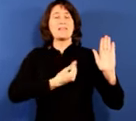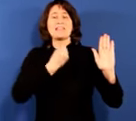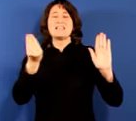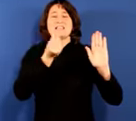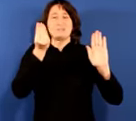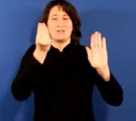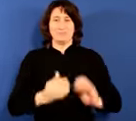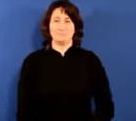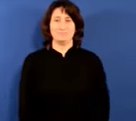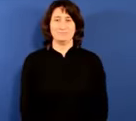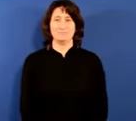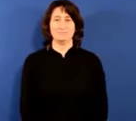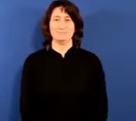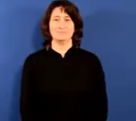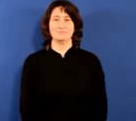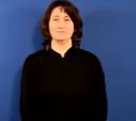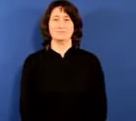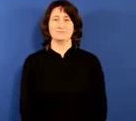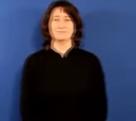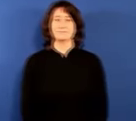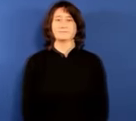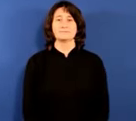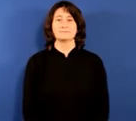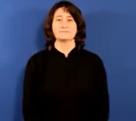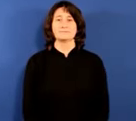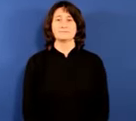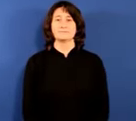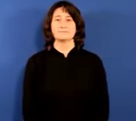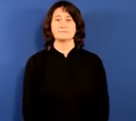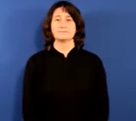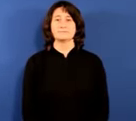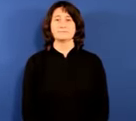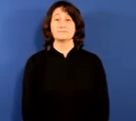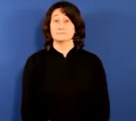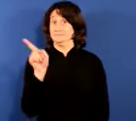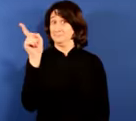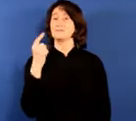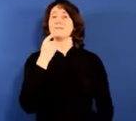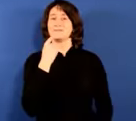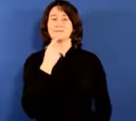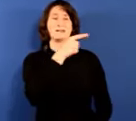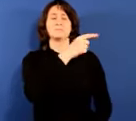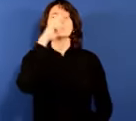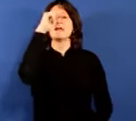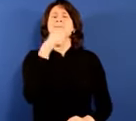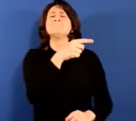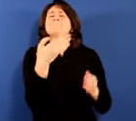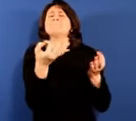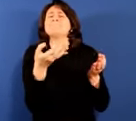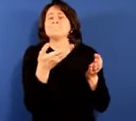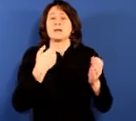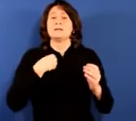guztiok bihotzean daramagula eta geuretzat daukagula ere esan du. Horregatik gure enbaxadore onena dela iristen